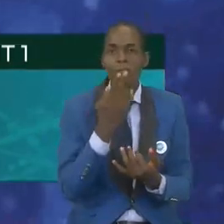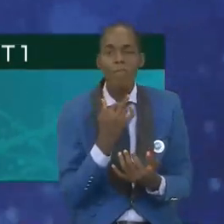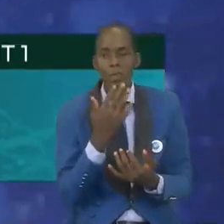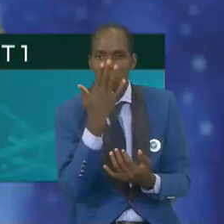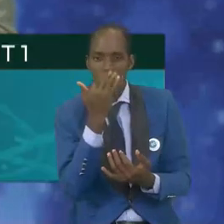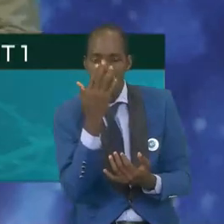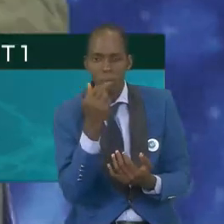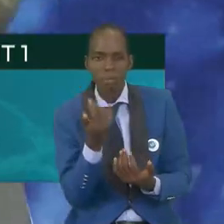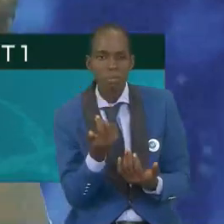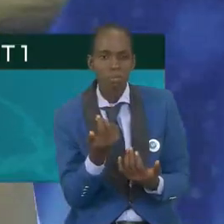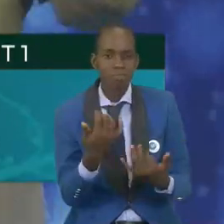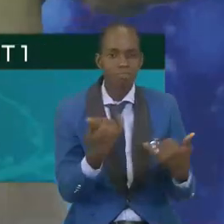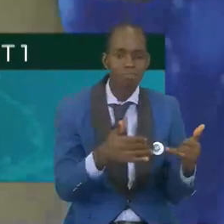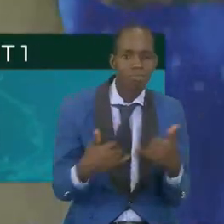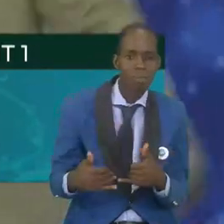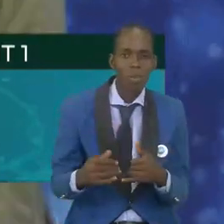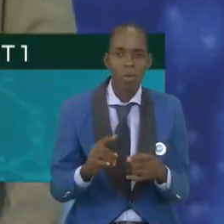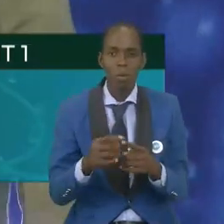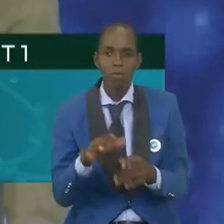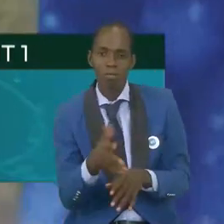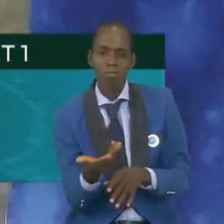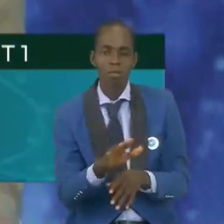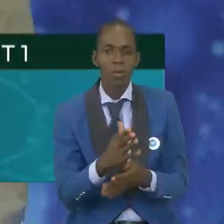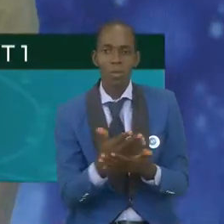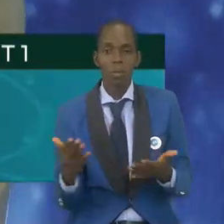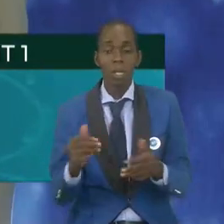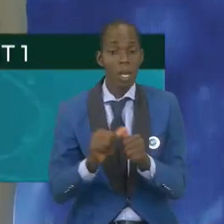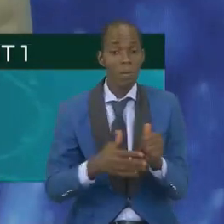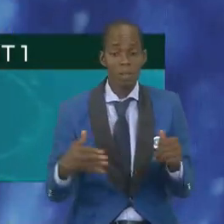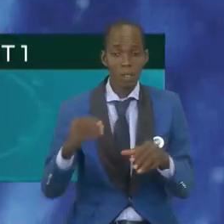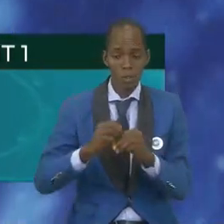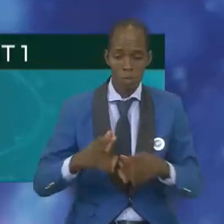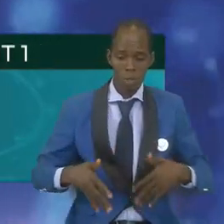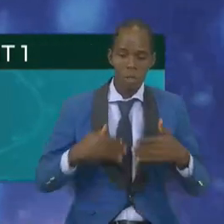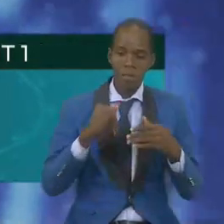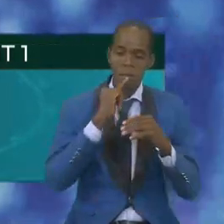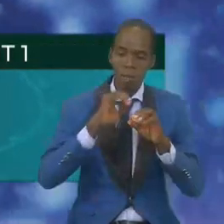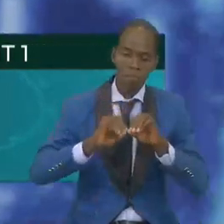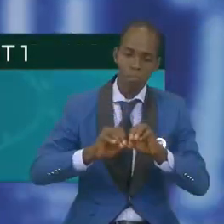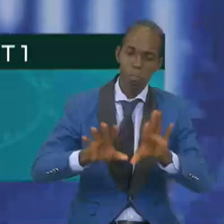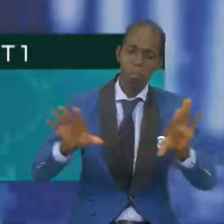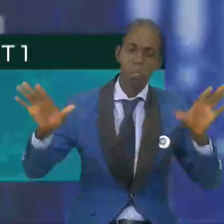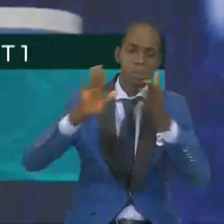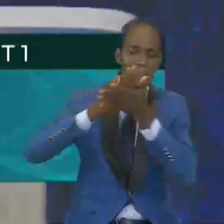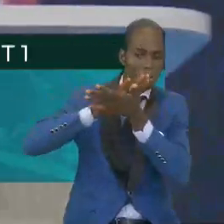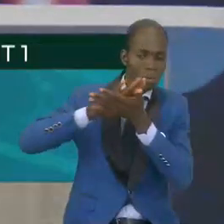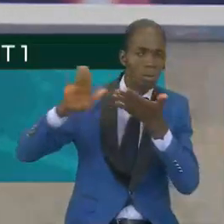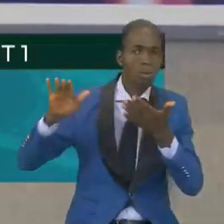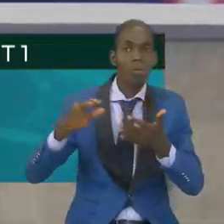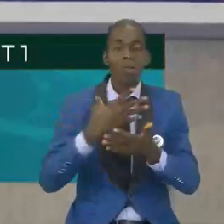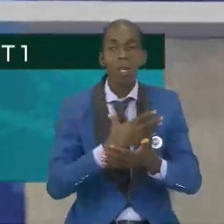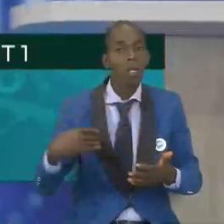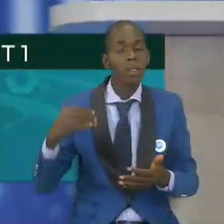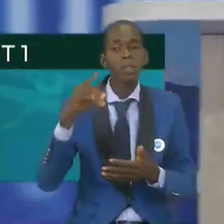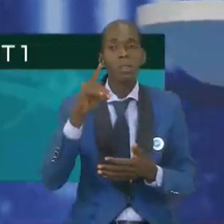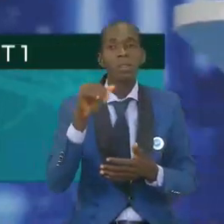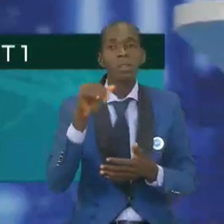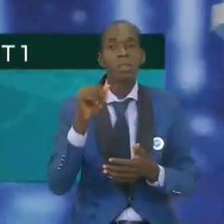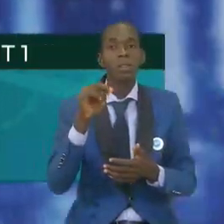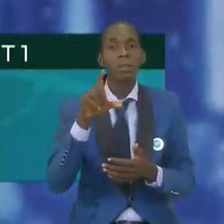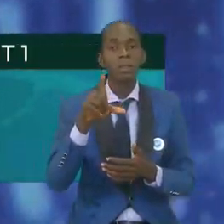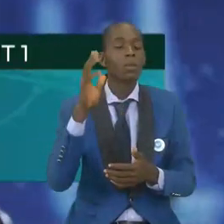tromperie, et il n'y a pas donc de coussi-coussa, et on ne joue à aucun jeu. Tout est clair dans sa